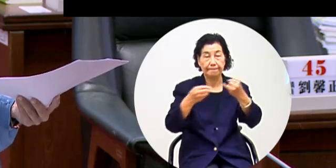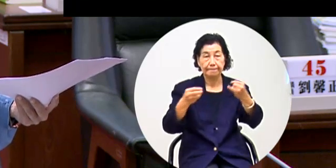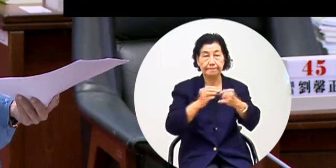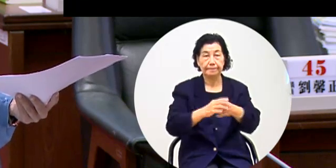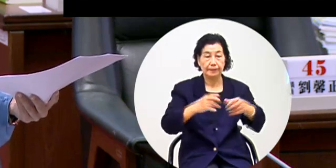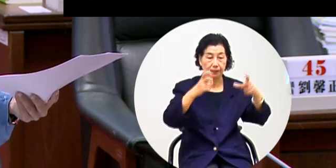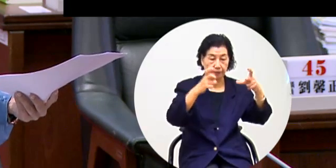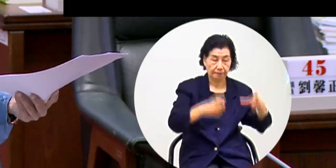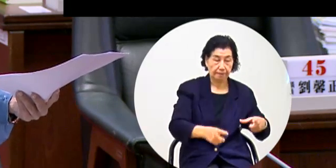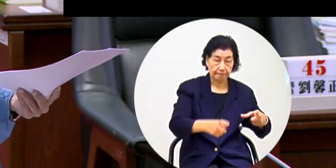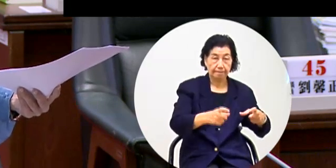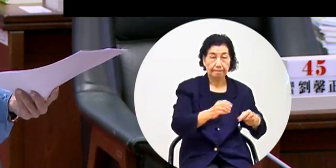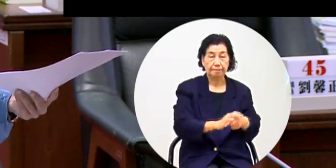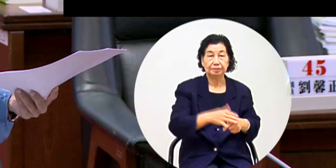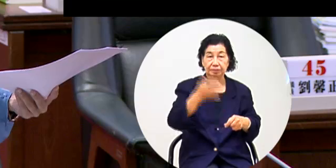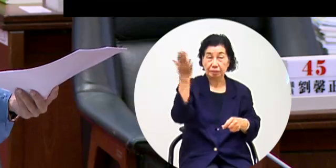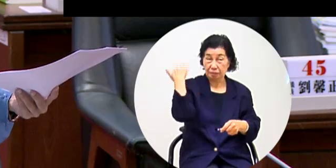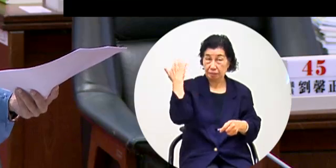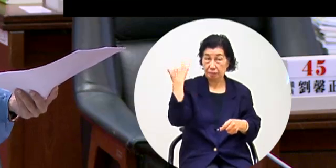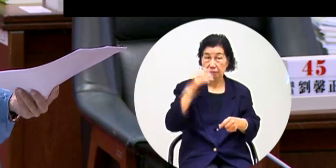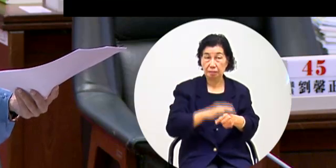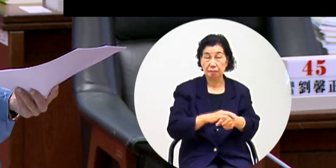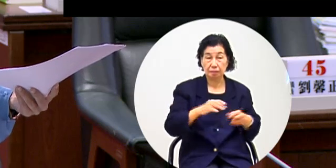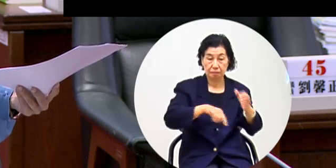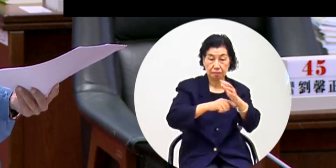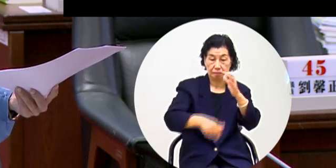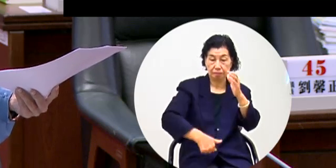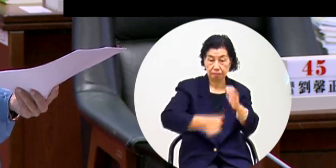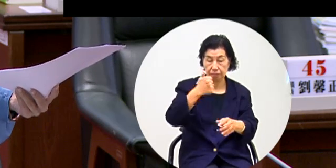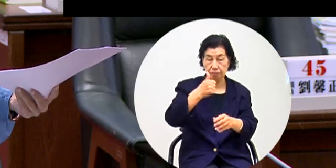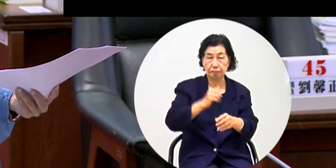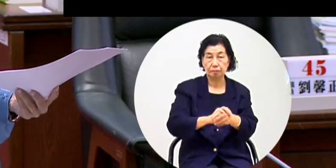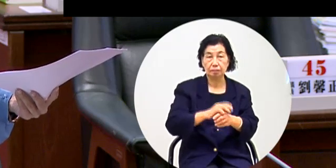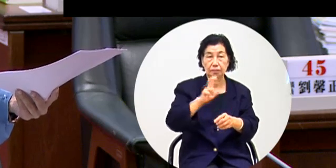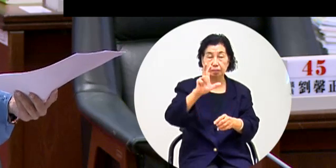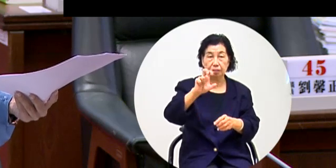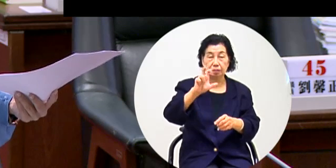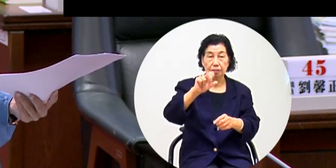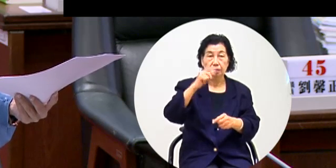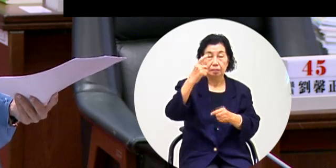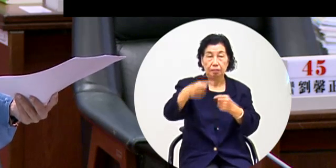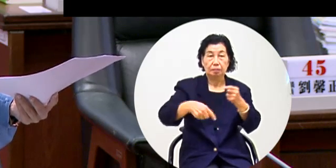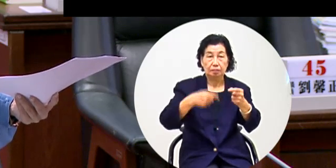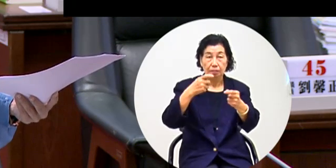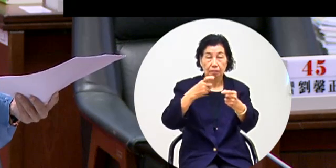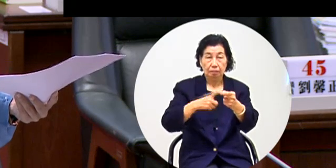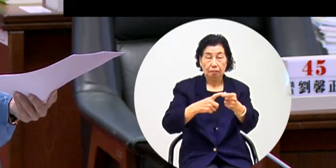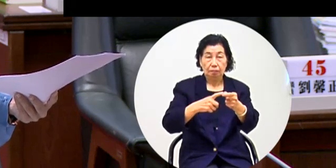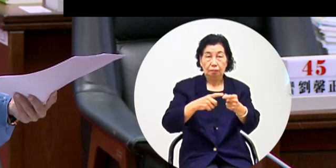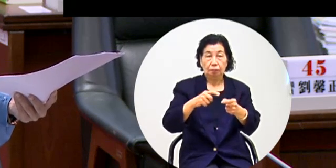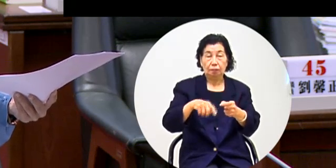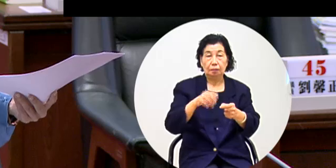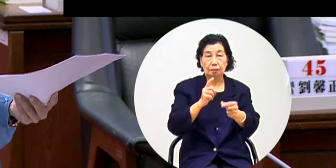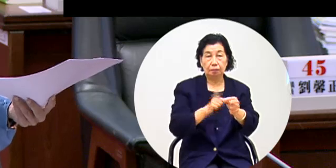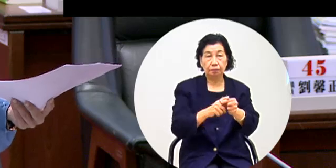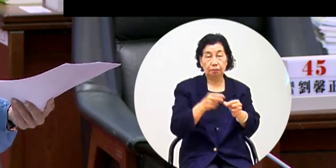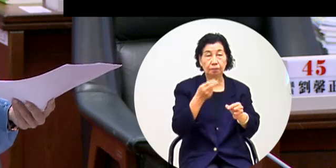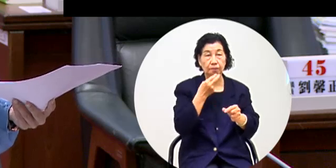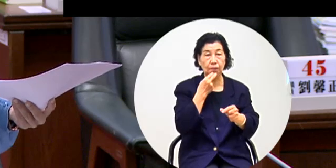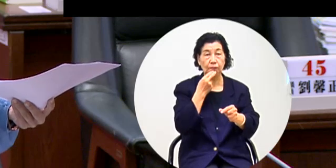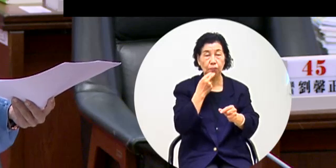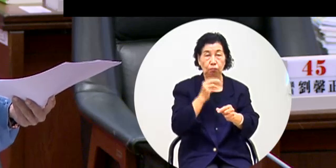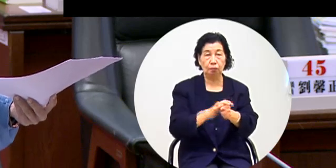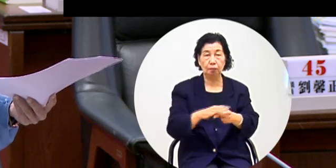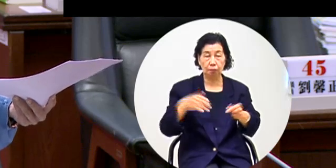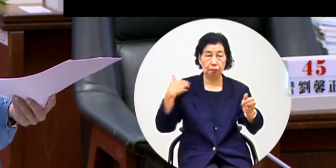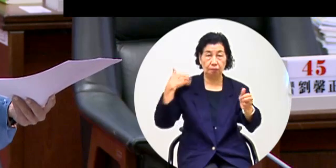在民国70几年的时候，这是中央给。这个地方上面就是高雄市政府的一个文，这个文的内